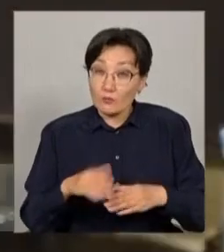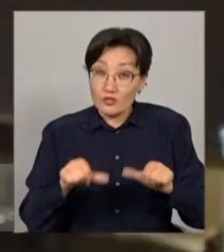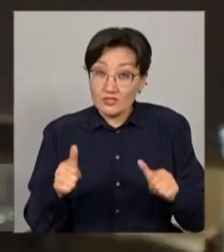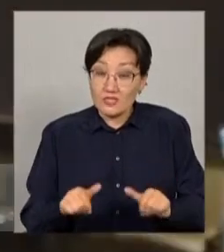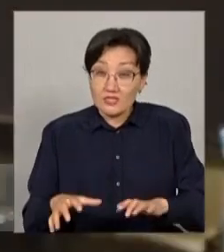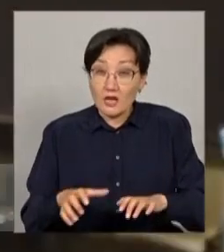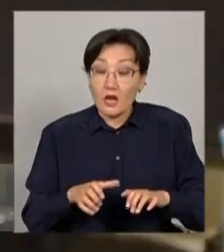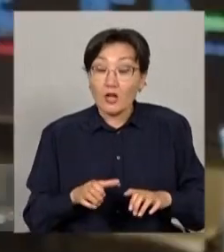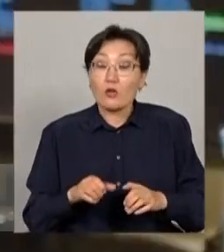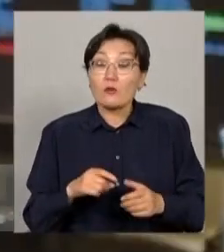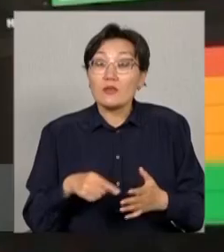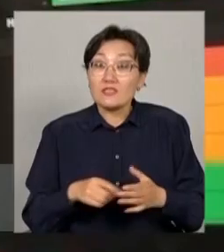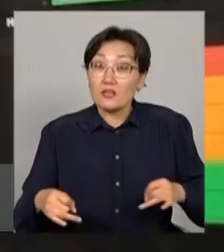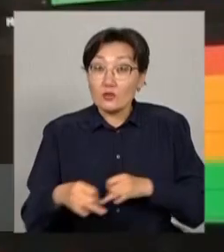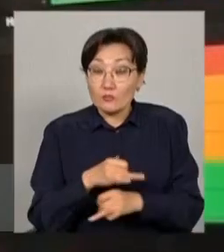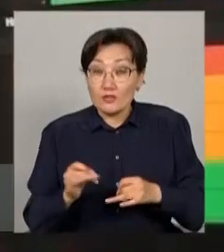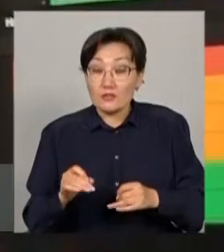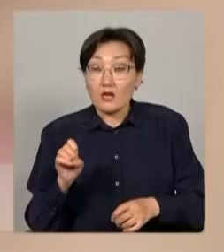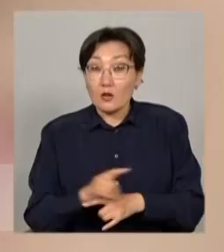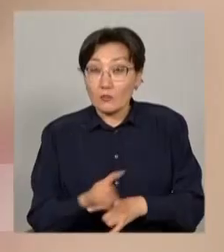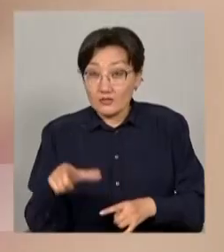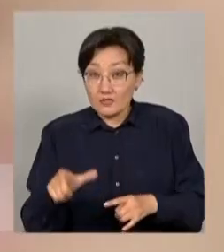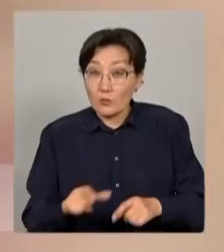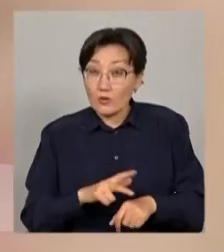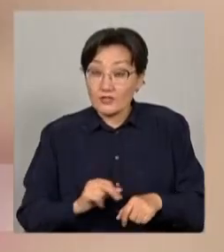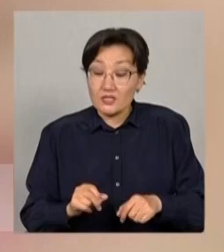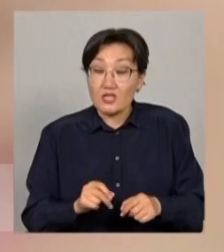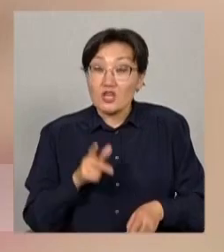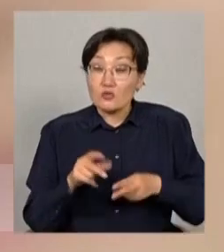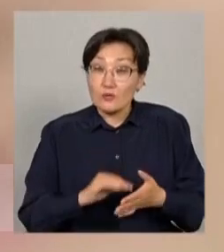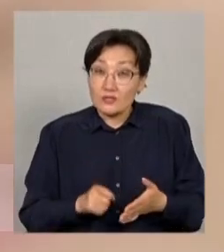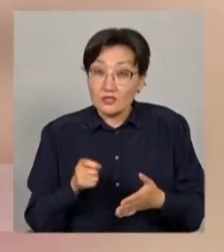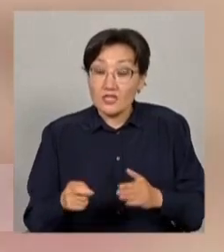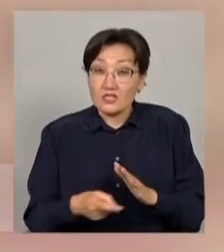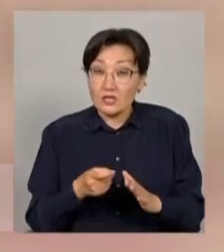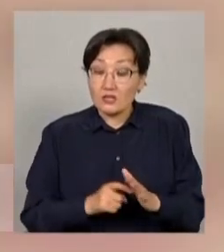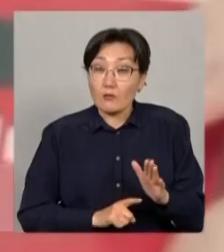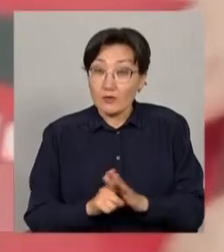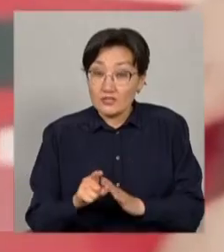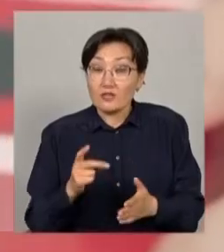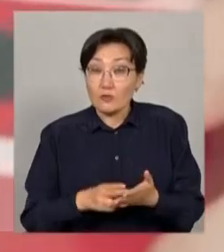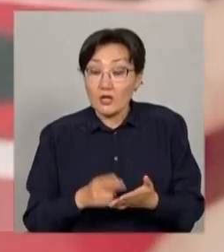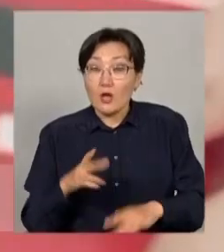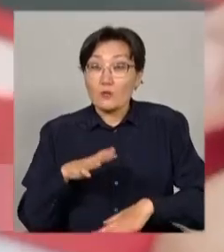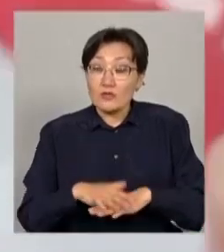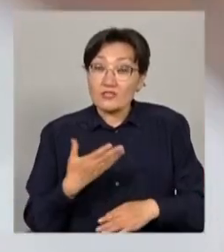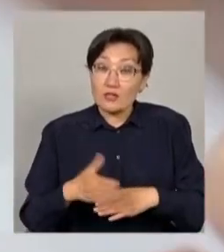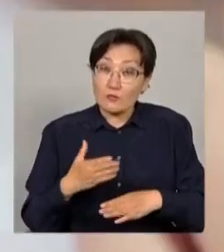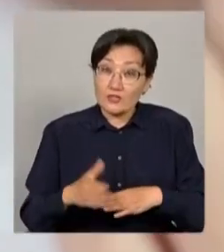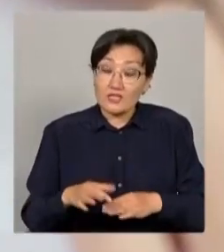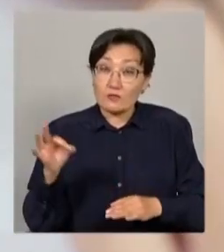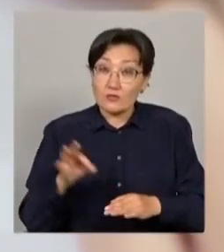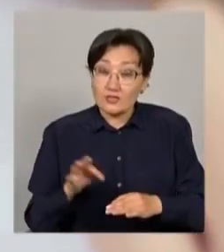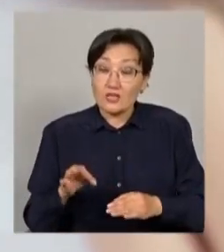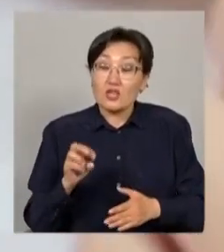алу мәселесі де көтерілді. Енді алданып қалғандар полицияға арызданып тергеу басталғанын растаса, банк несие бойынша сыйақы